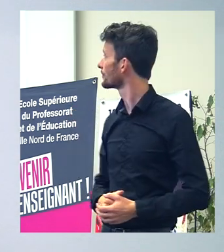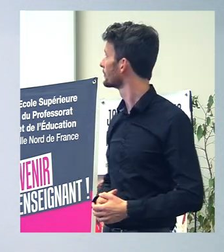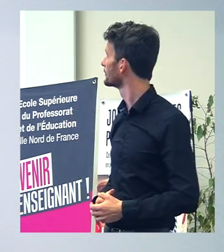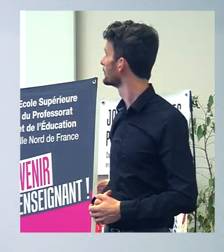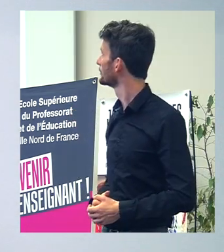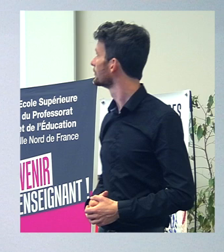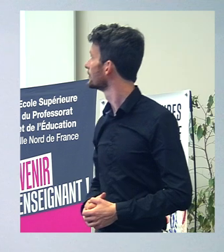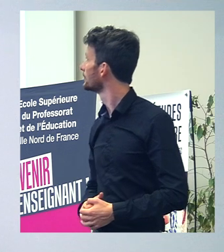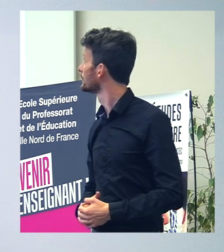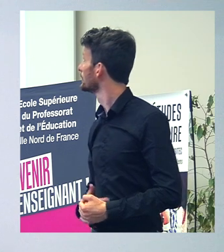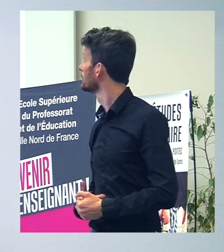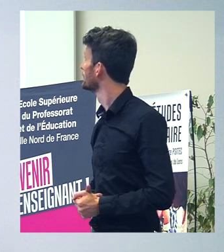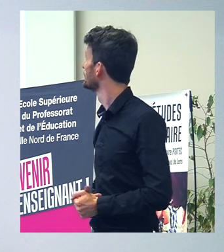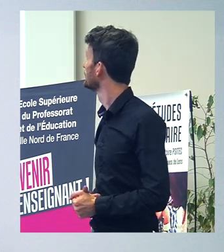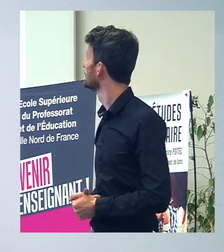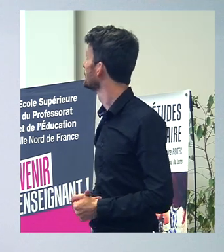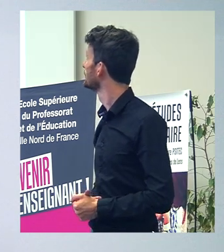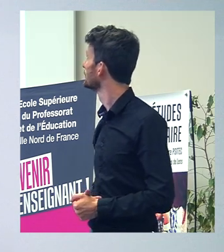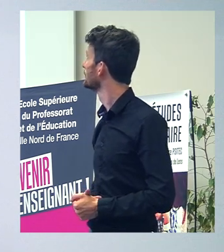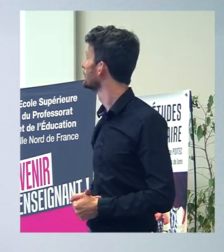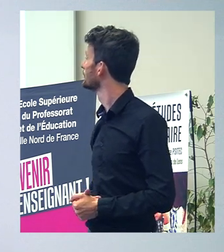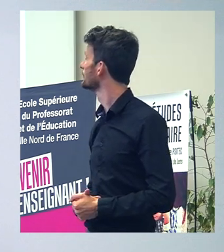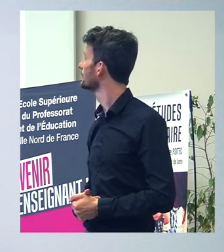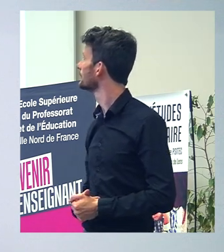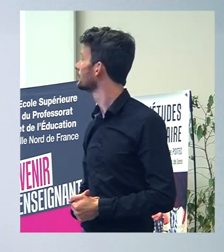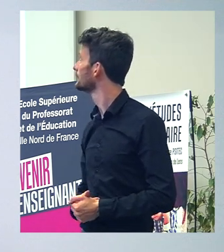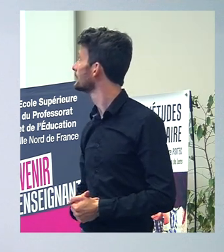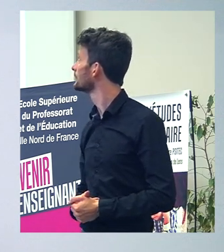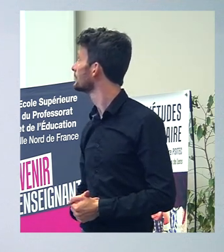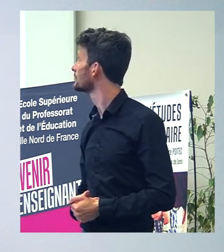Alors, je vous ai aussi